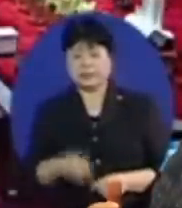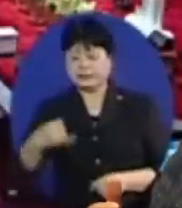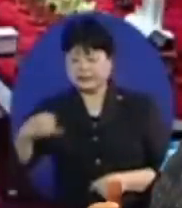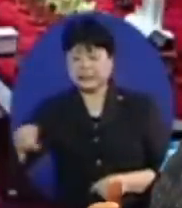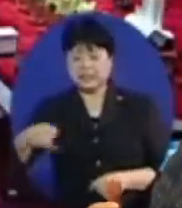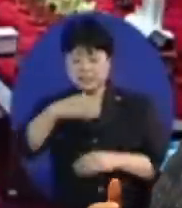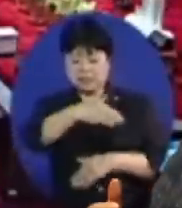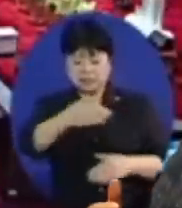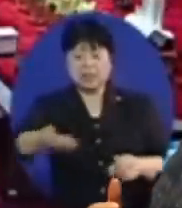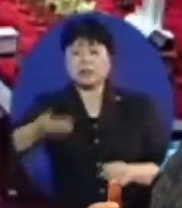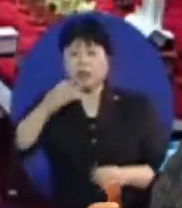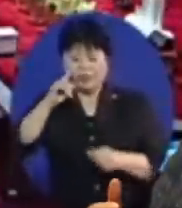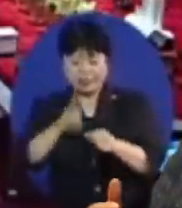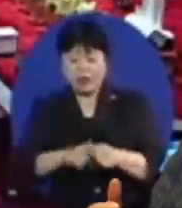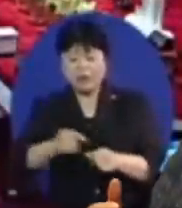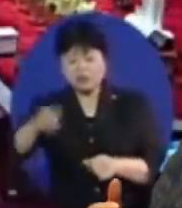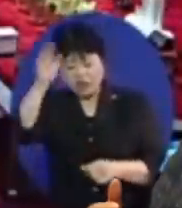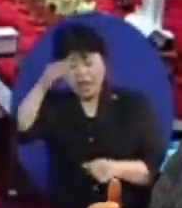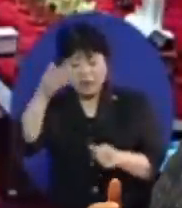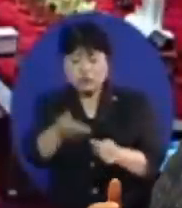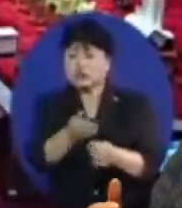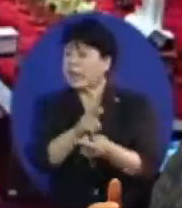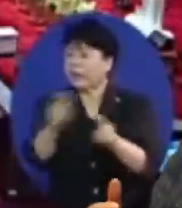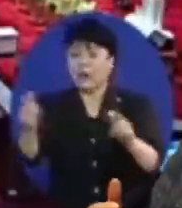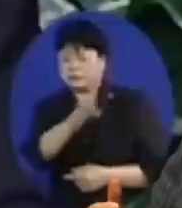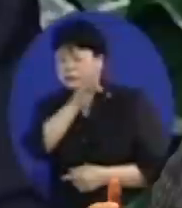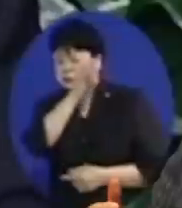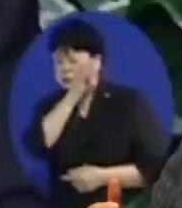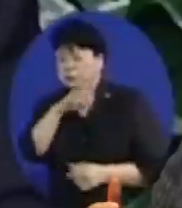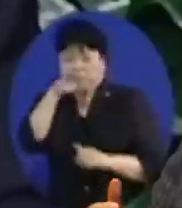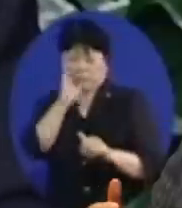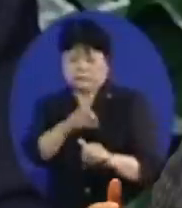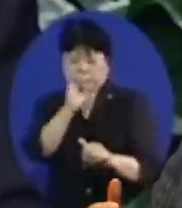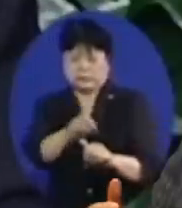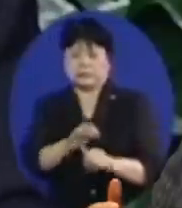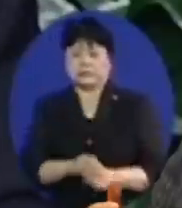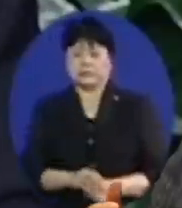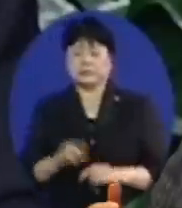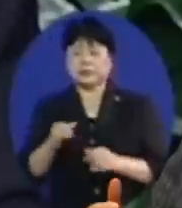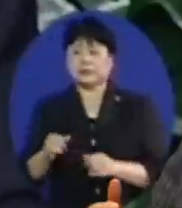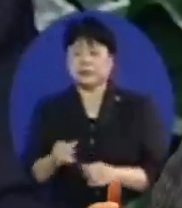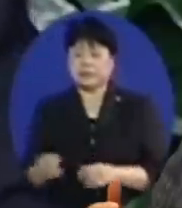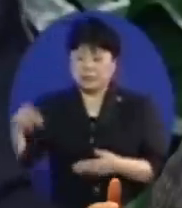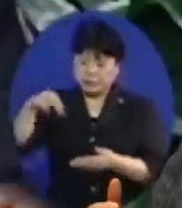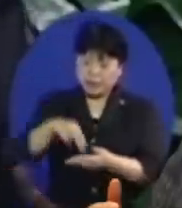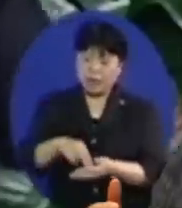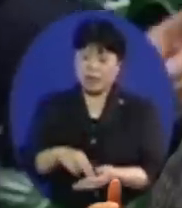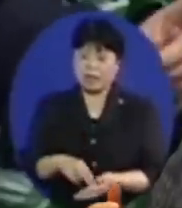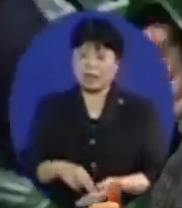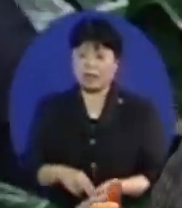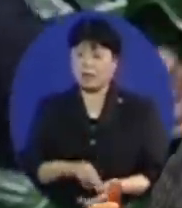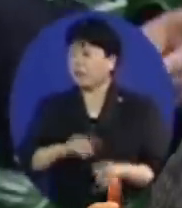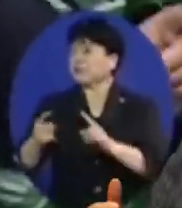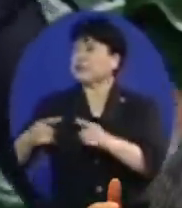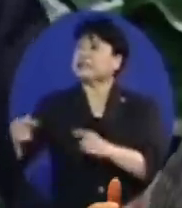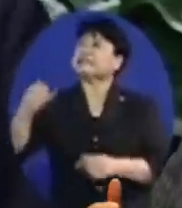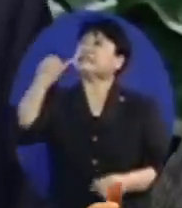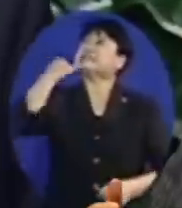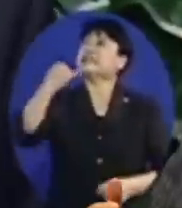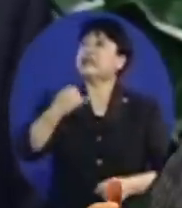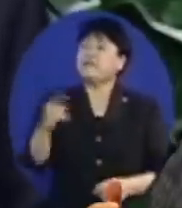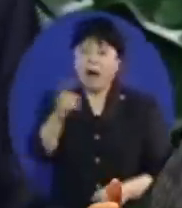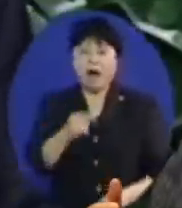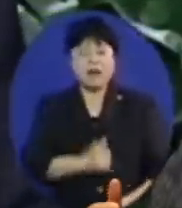자녀들에게 줄 떡을 취하여 개에게는 주지 아니한다. 보통 사람 같으면 막 벌떡 일어나서 안 고쳐주시면 안 고쳐주시지 뭐